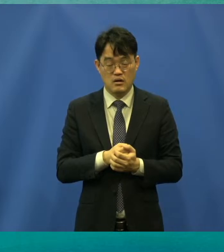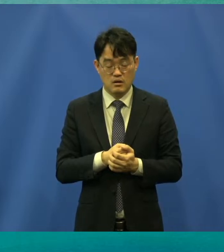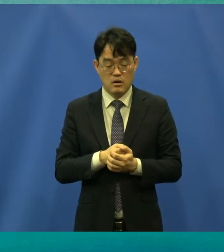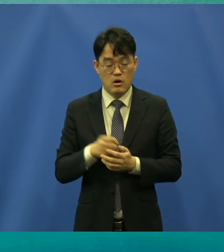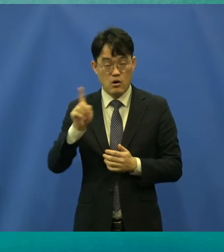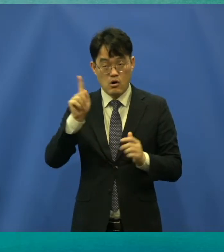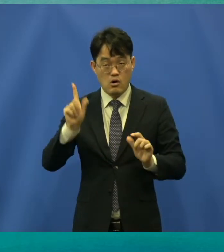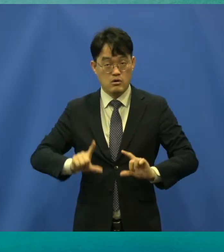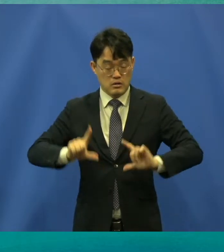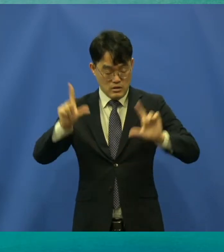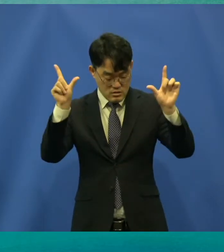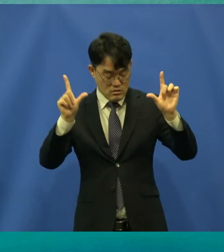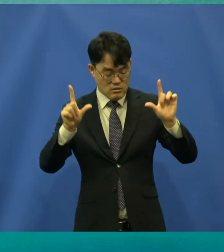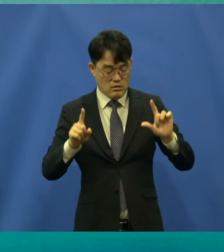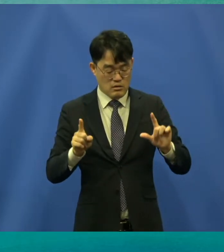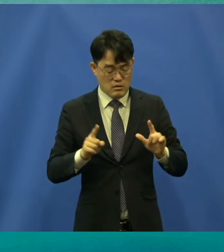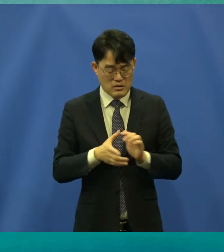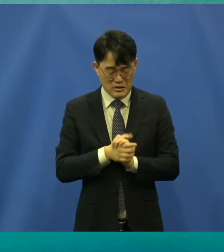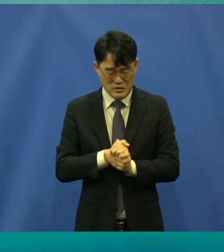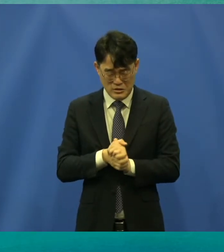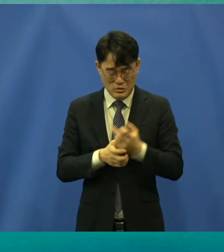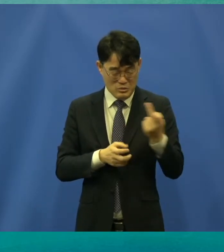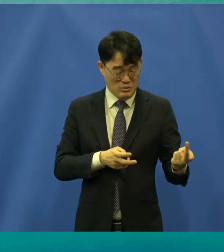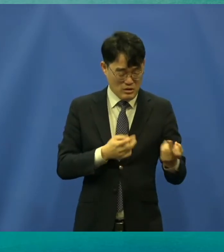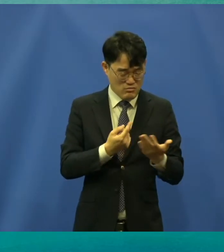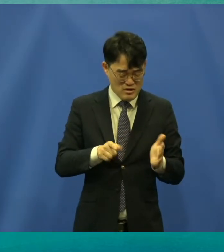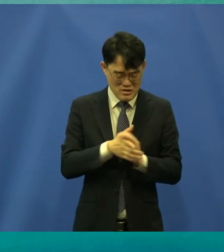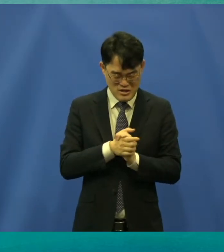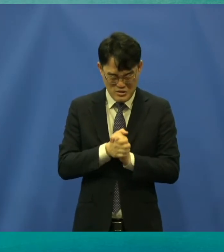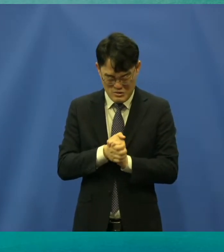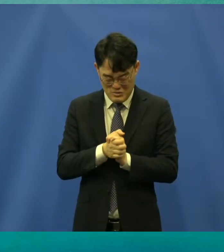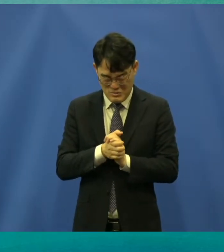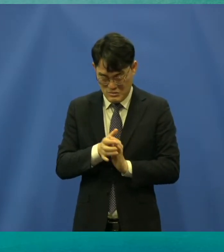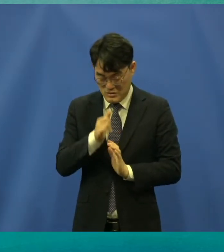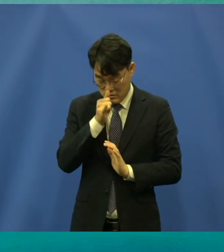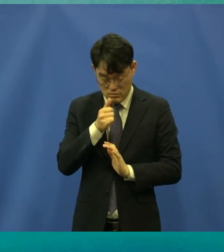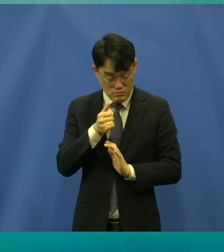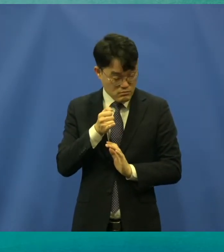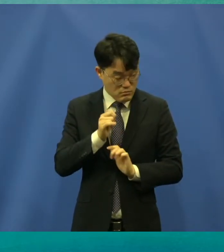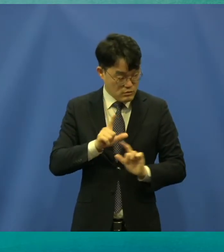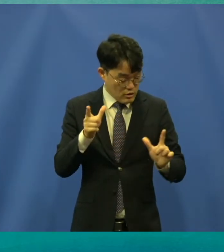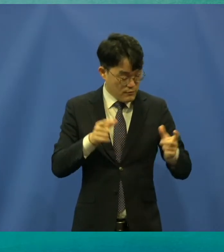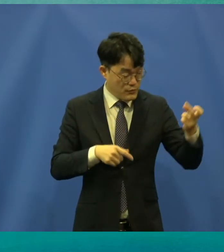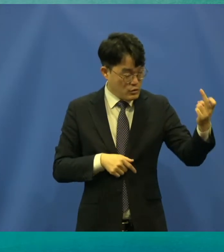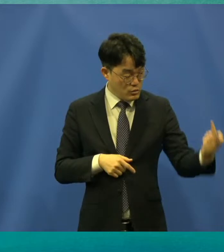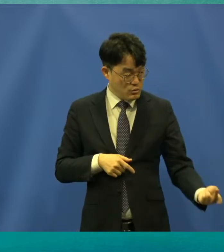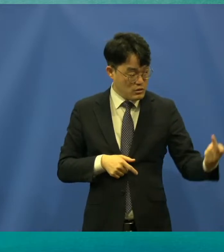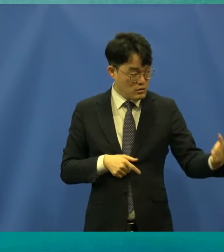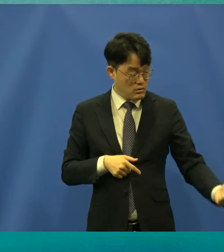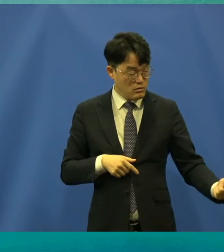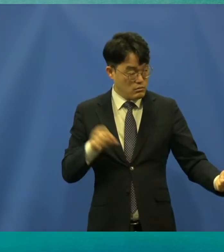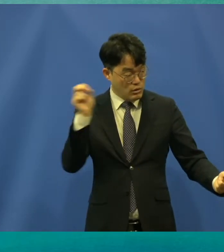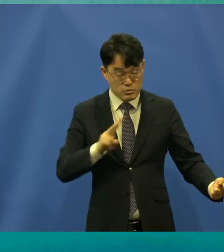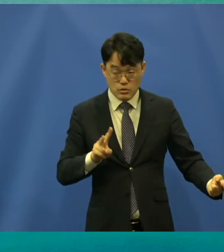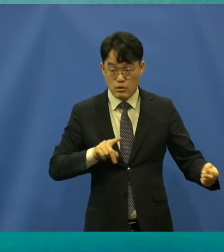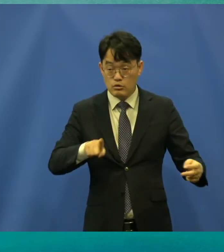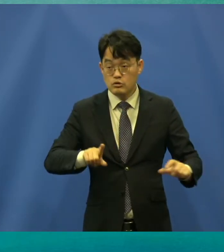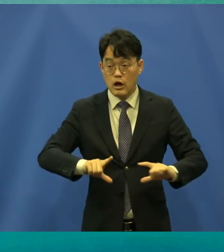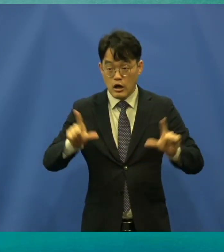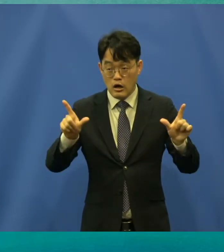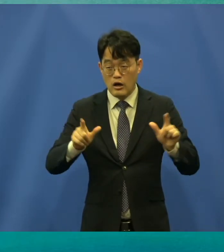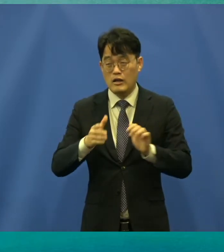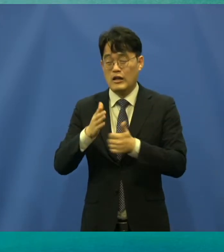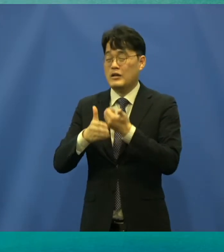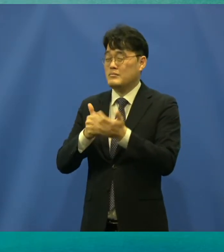와서 막바로 그래 만난 거예요. 그 복음을 전하고 하여튼 그런 간증거리 있는데 긴박한